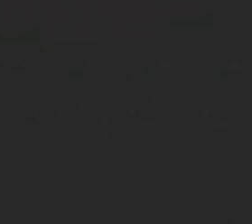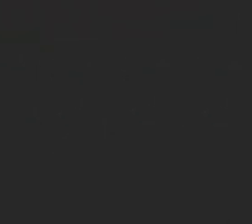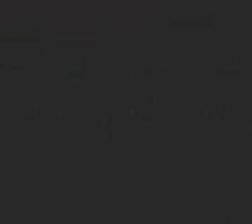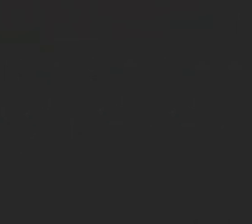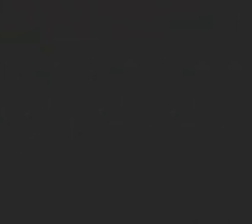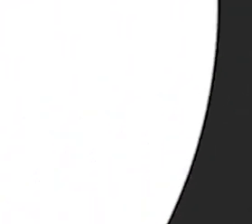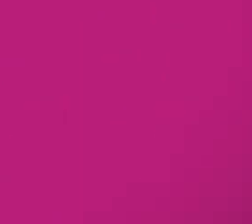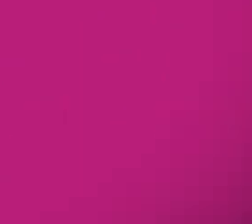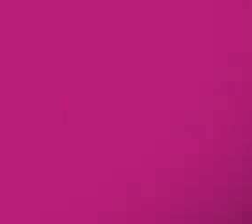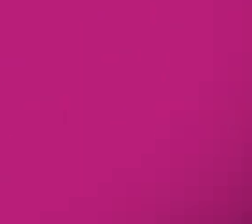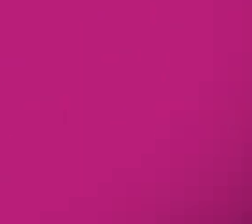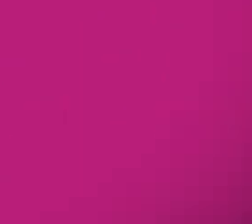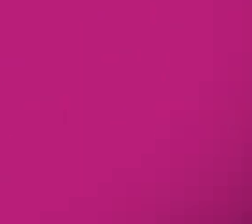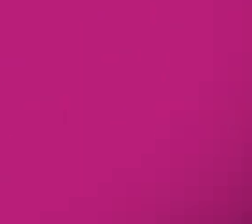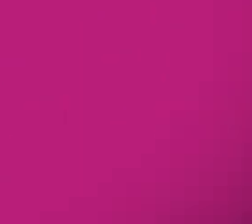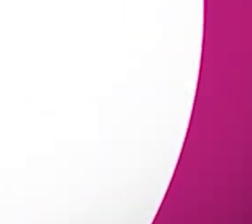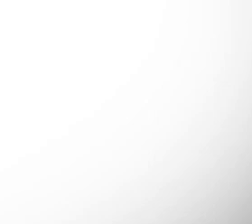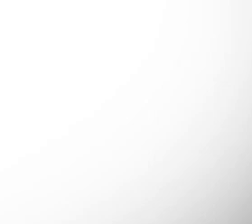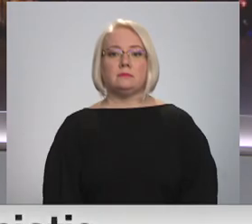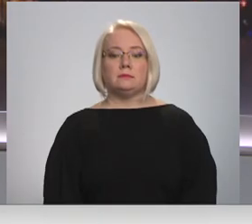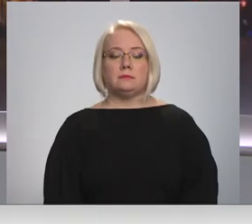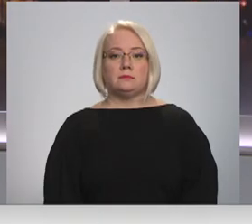Re! Viss ēters ir te!